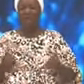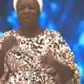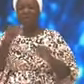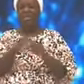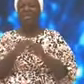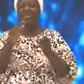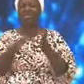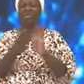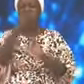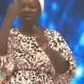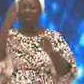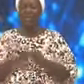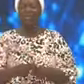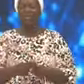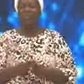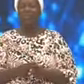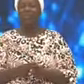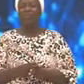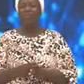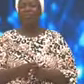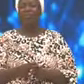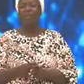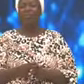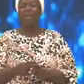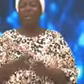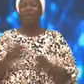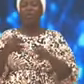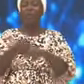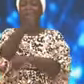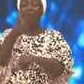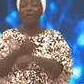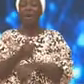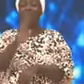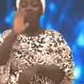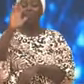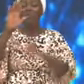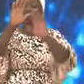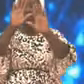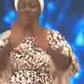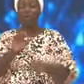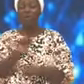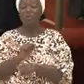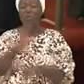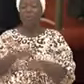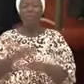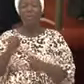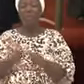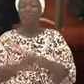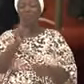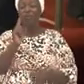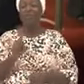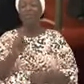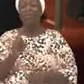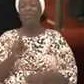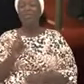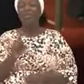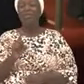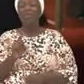de jésus confie de miracle si chacun